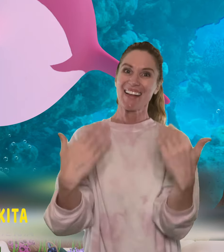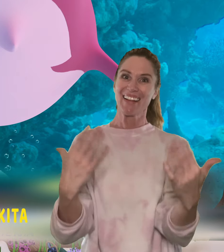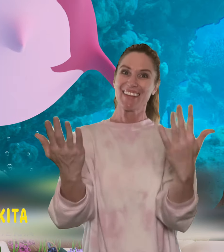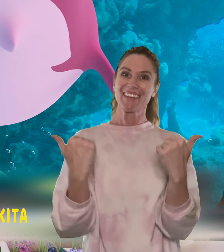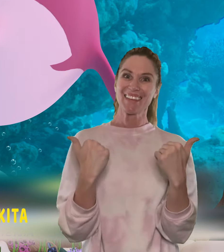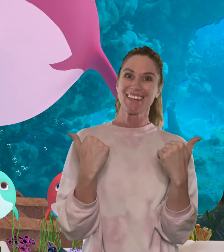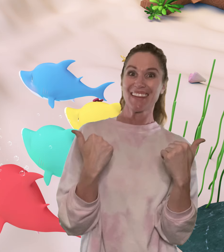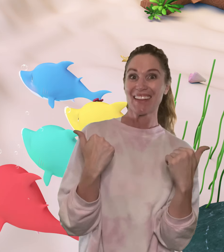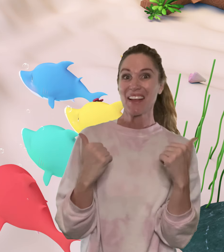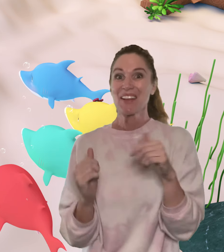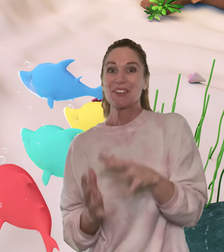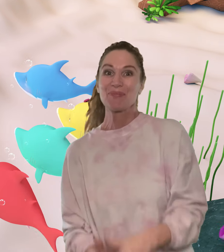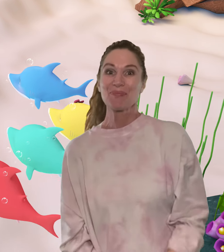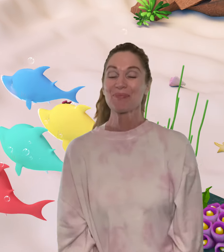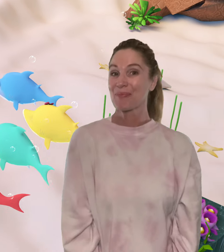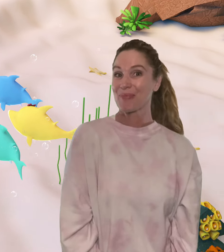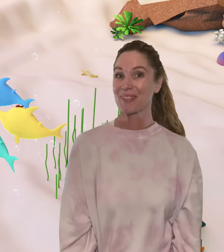てきた